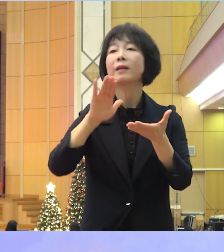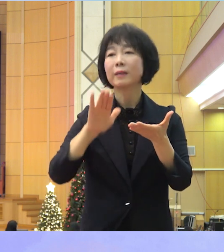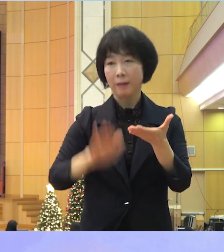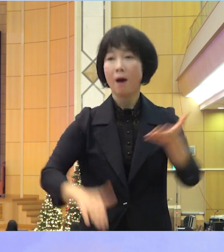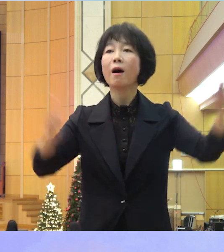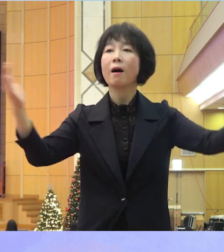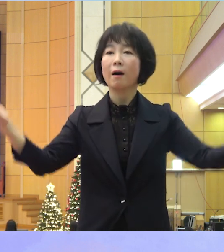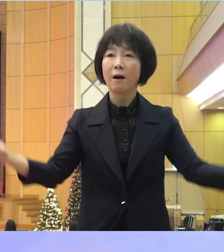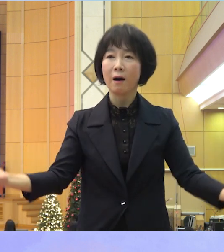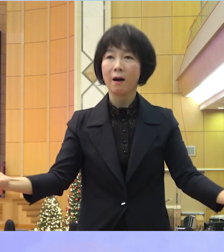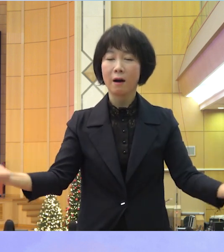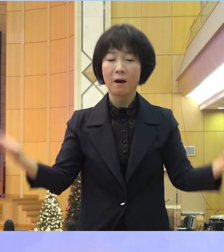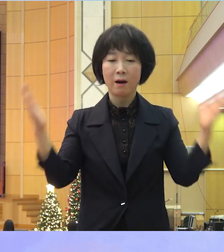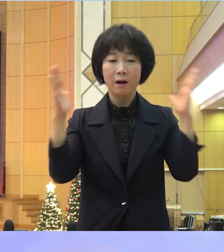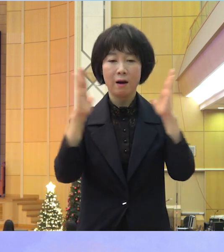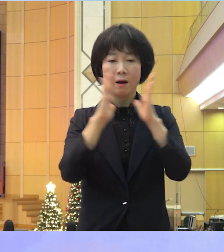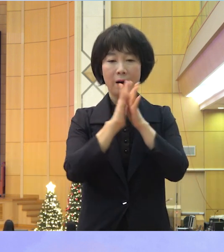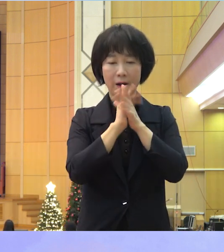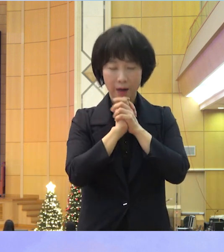옵니다.